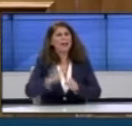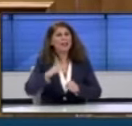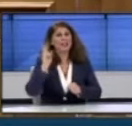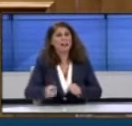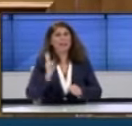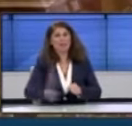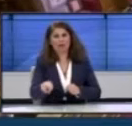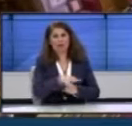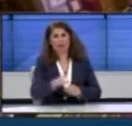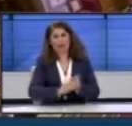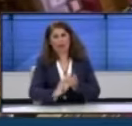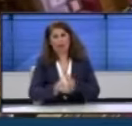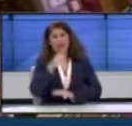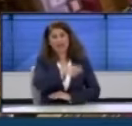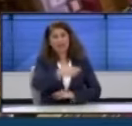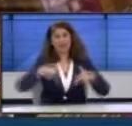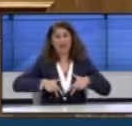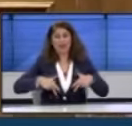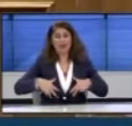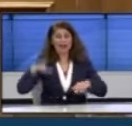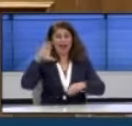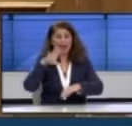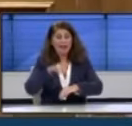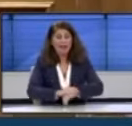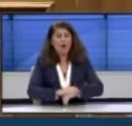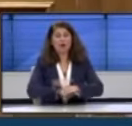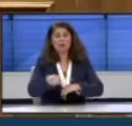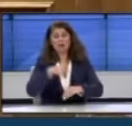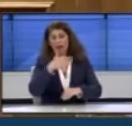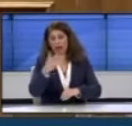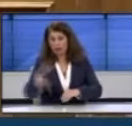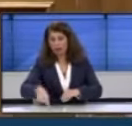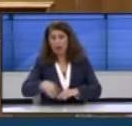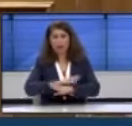και επικίνδυνος. Είστε μια κυβέρνηση ενόχων. Ως εδώ λοιπόν.